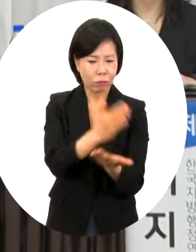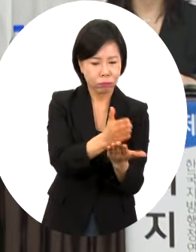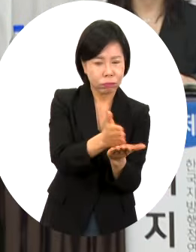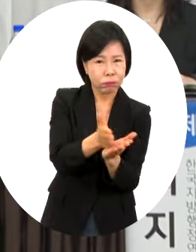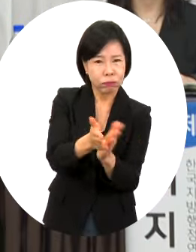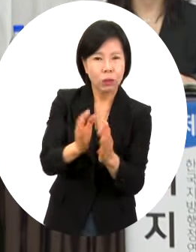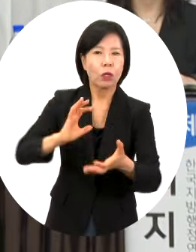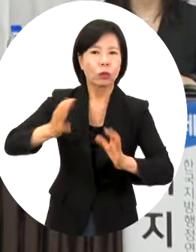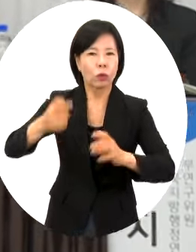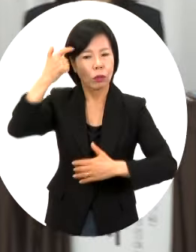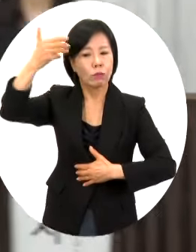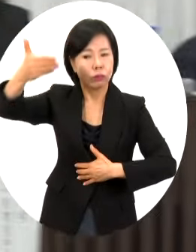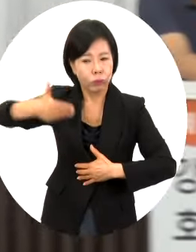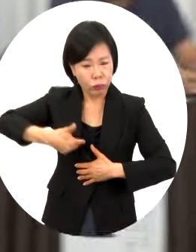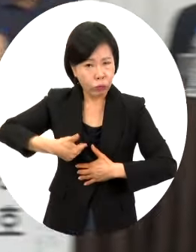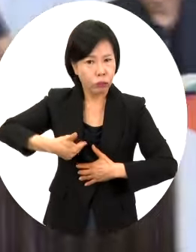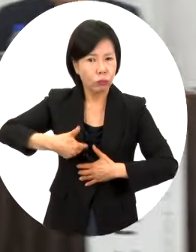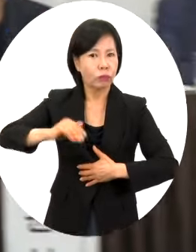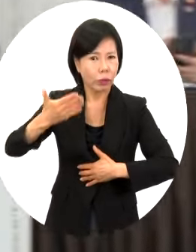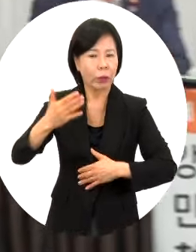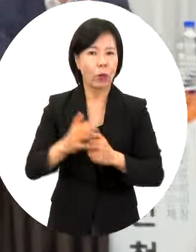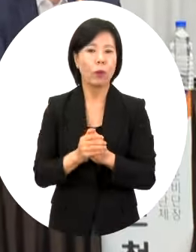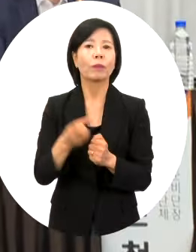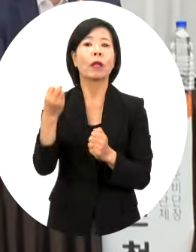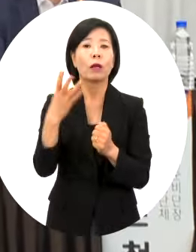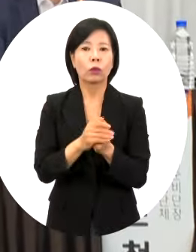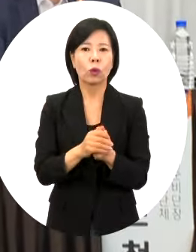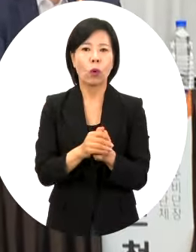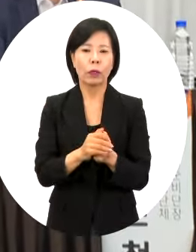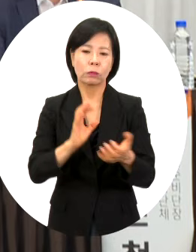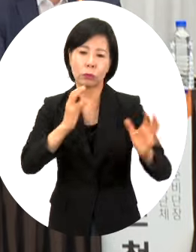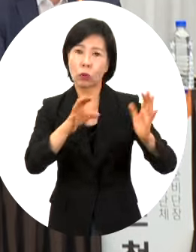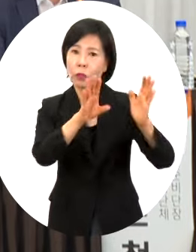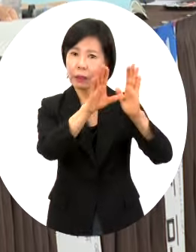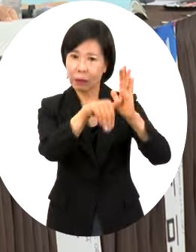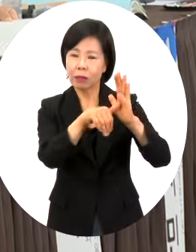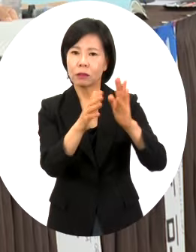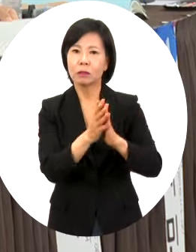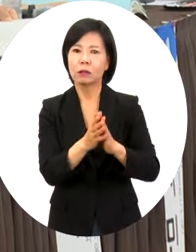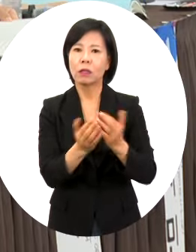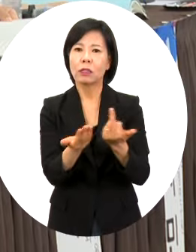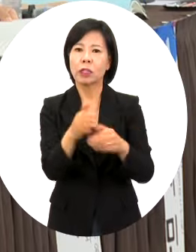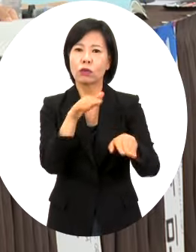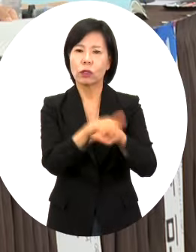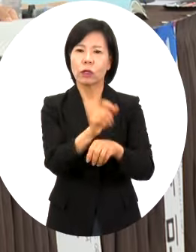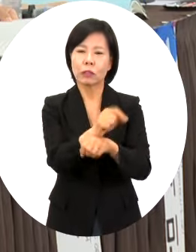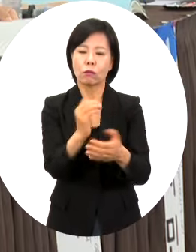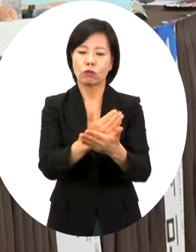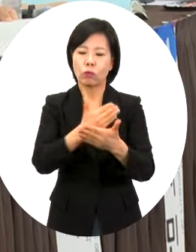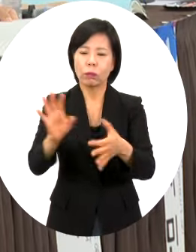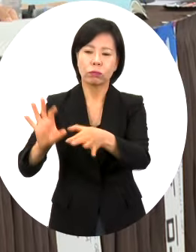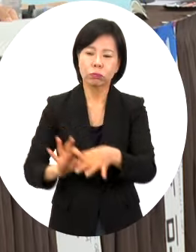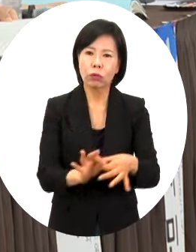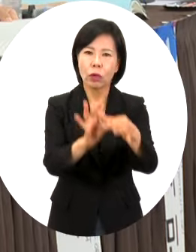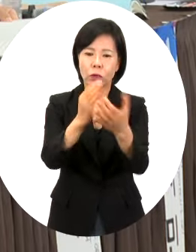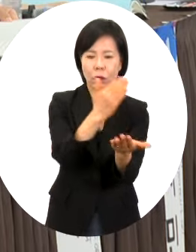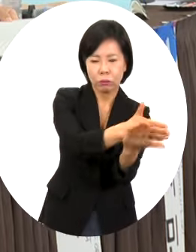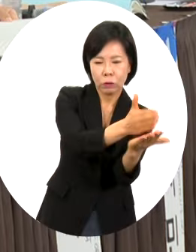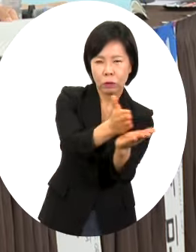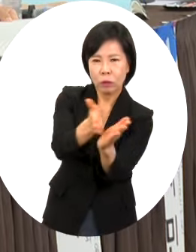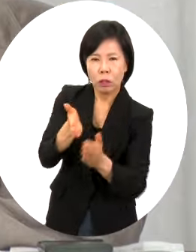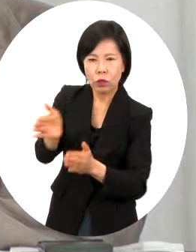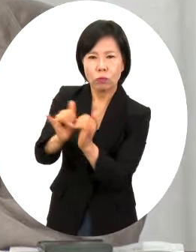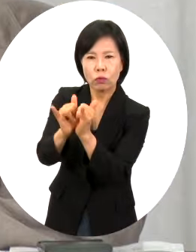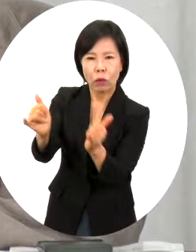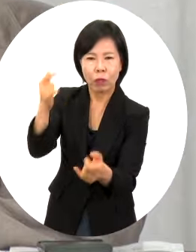등 분야별 토론과 질의응답이 마련됐는데요. 패널 토론에서는 제주형 사무배분과 연계된